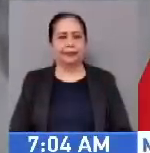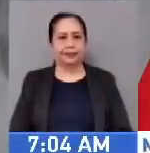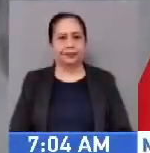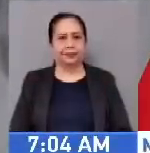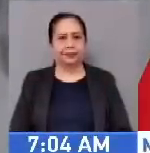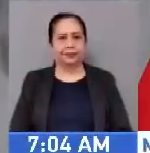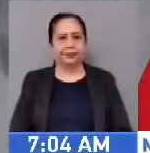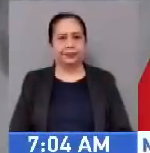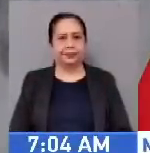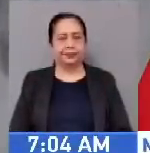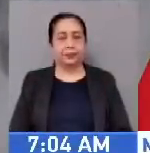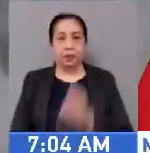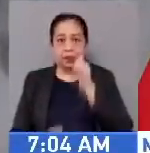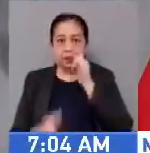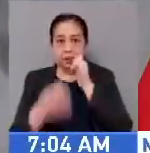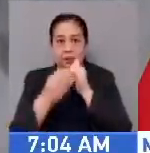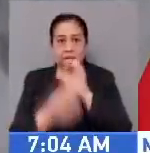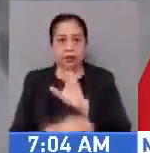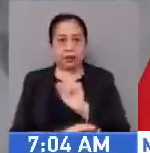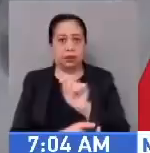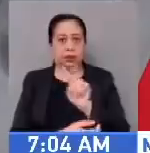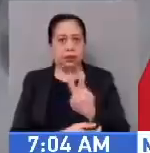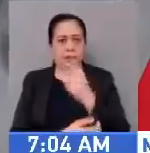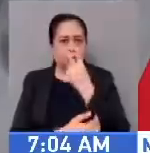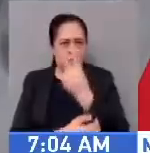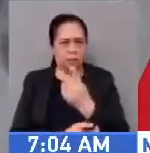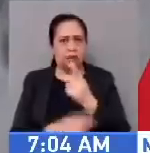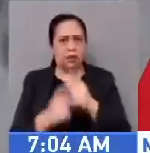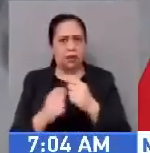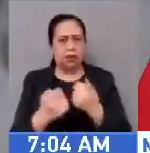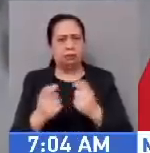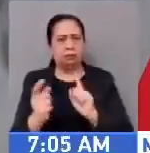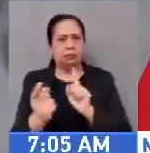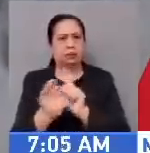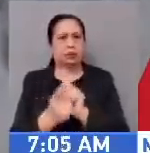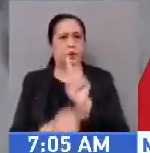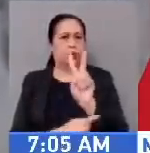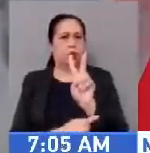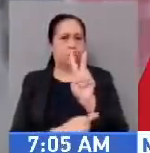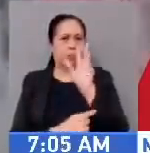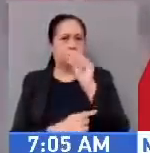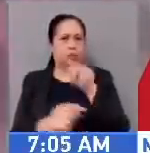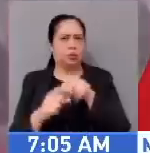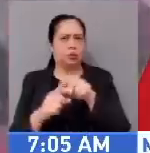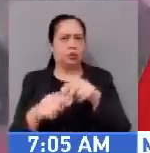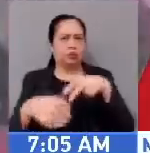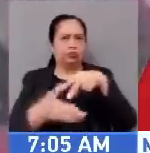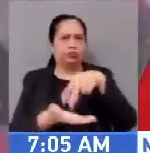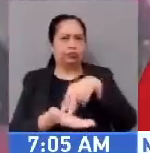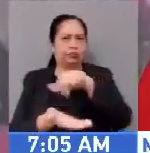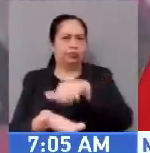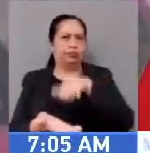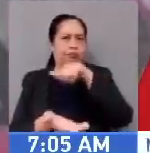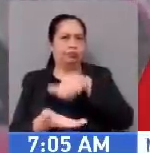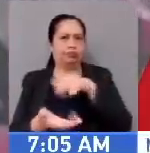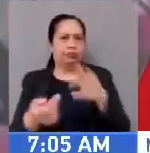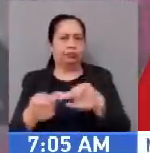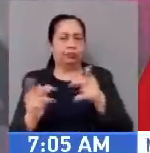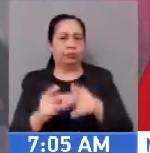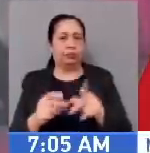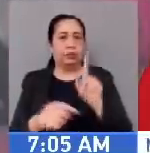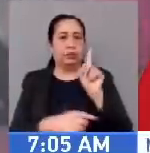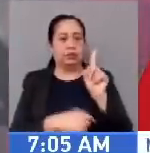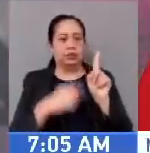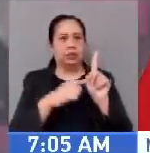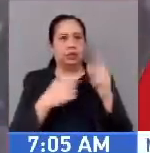Sakuha ng CCTV, kita ang paglapit ng dalawang lalaki sa mga nakatambay sa lugar. Ang isa may dalang tubo